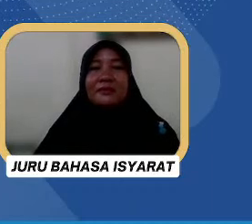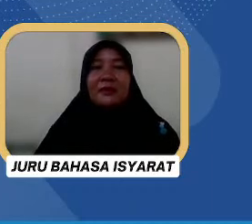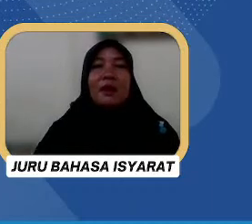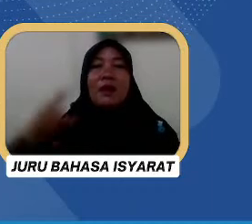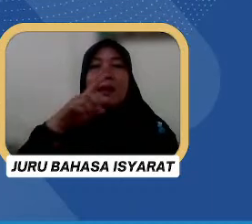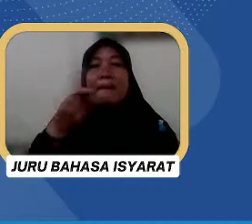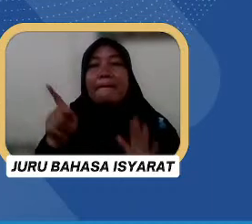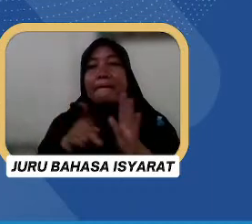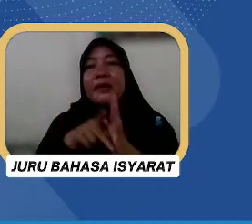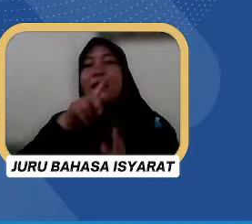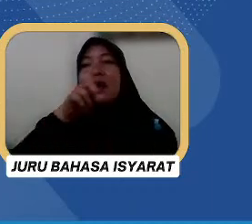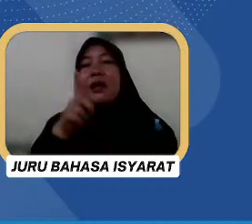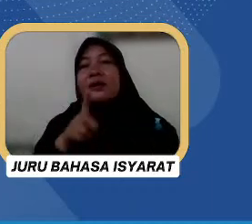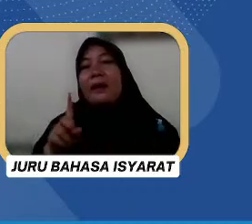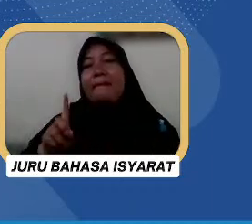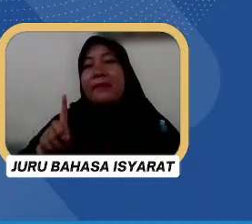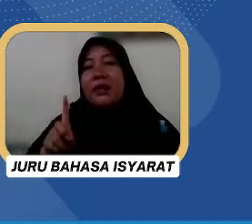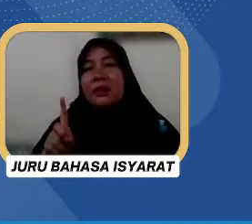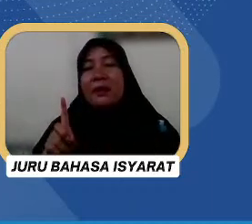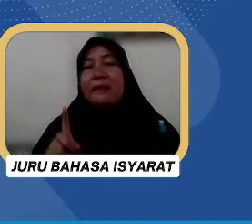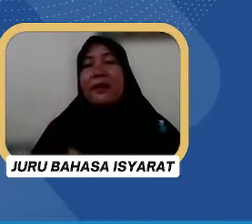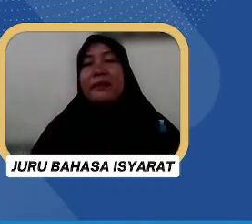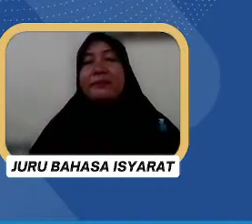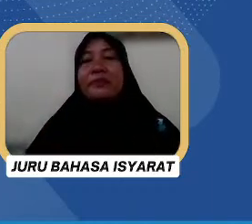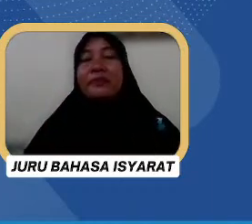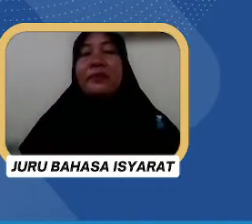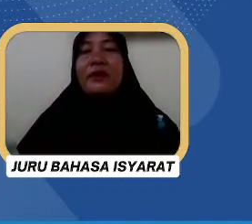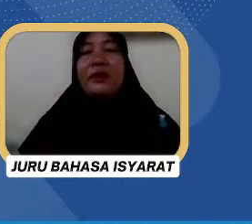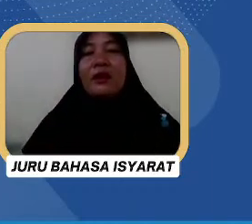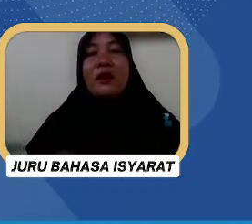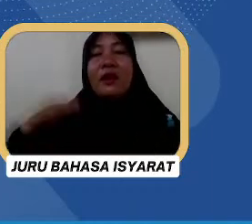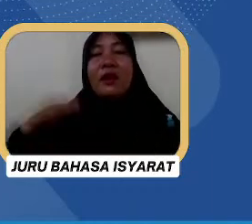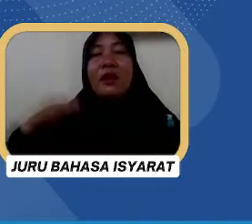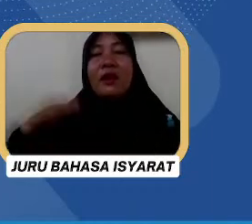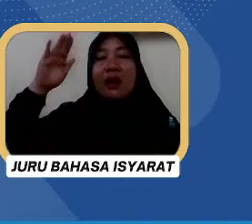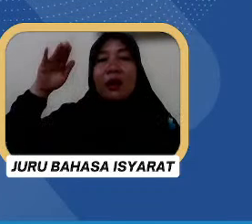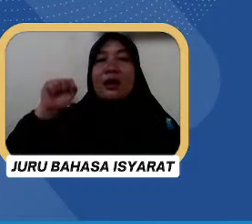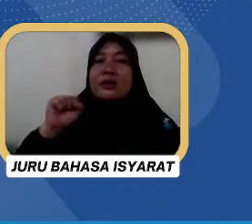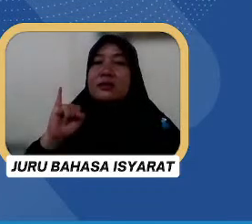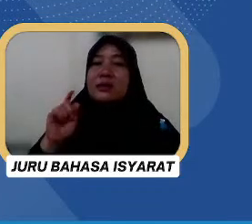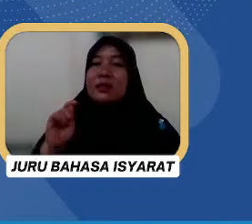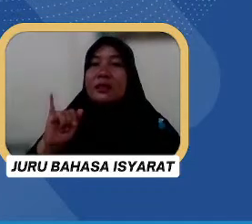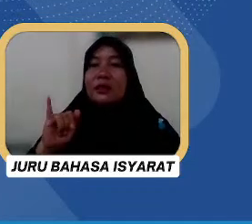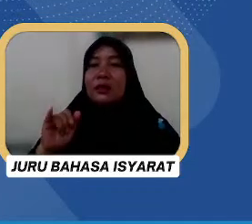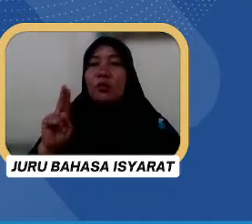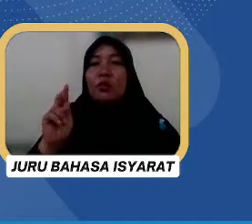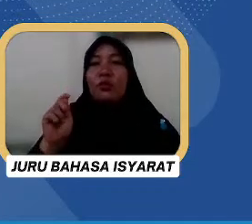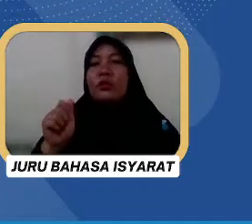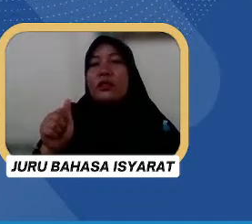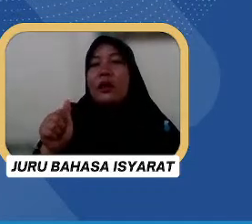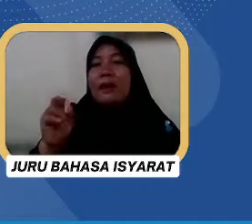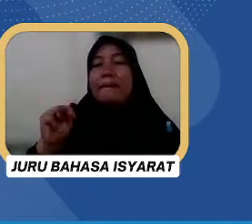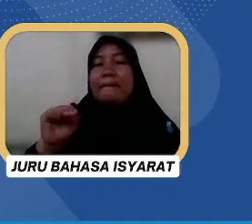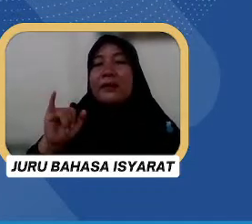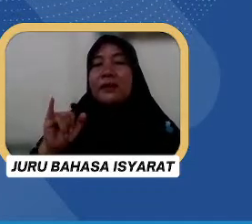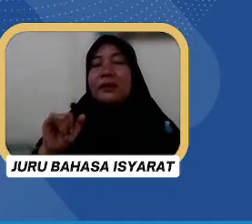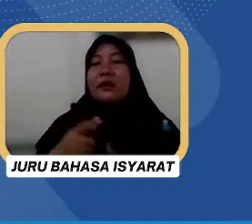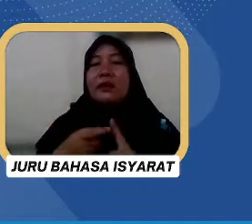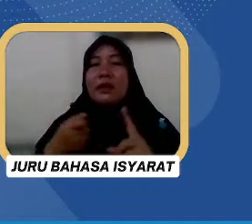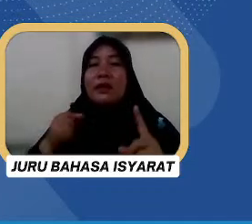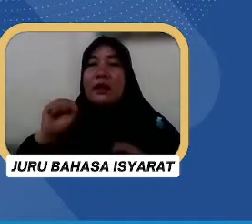ini, penanya yang pertama ini ada Kak Siti Utami nih, asal sekolahnya dari SMA Negeri